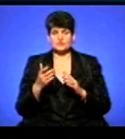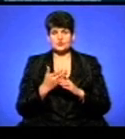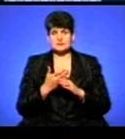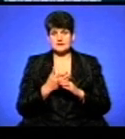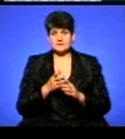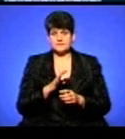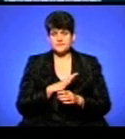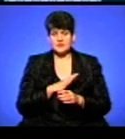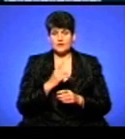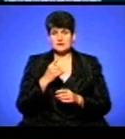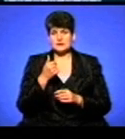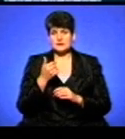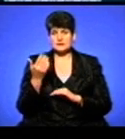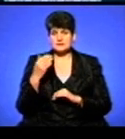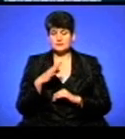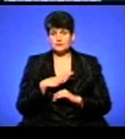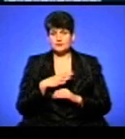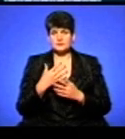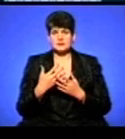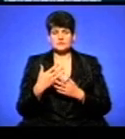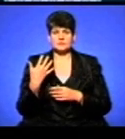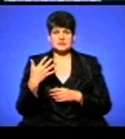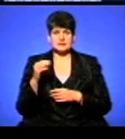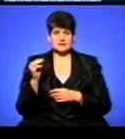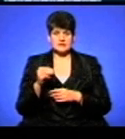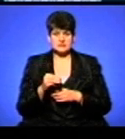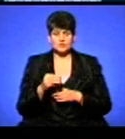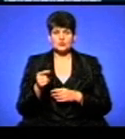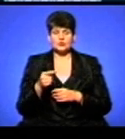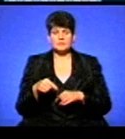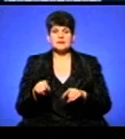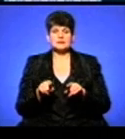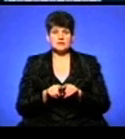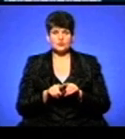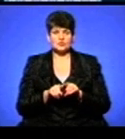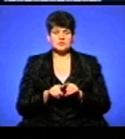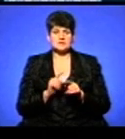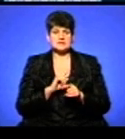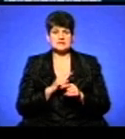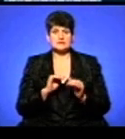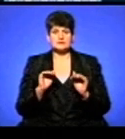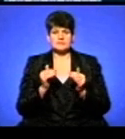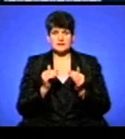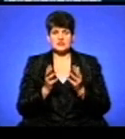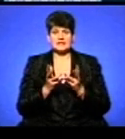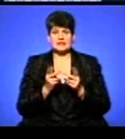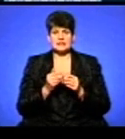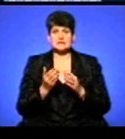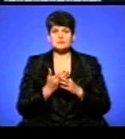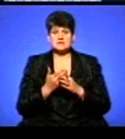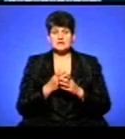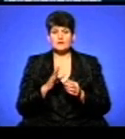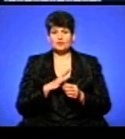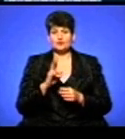а рік тому було близько 50 тисяч. У Тернополі також різко зменшилася кількість субсидій, було